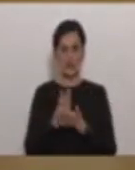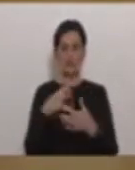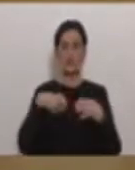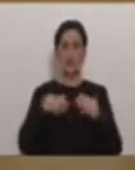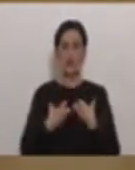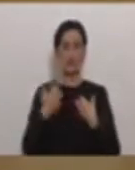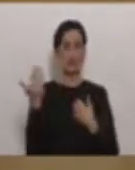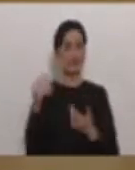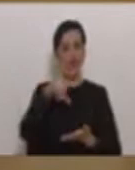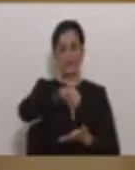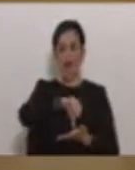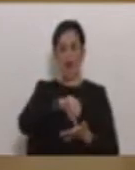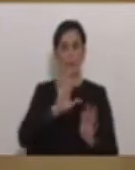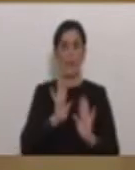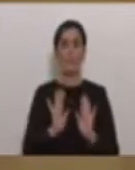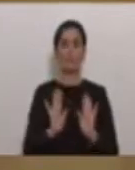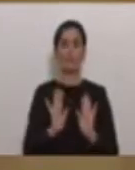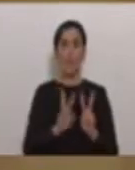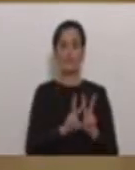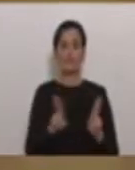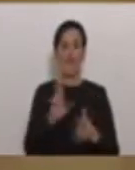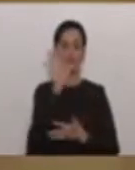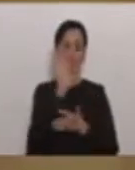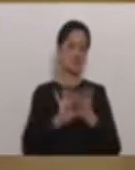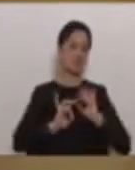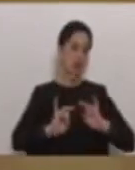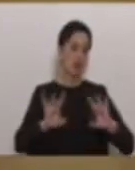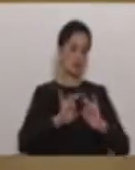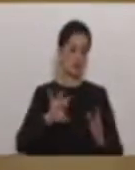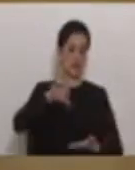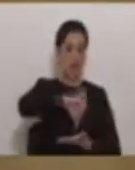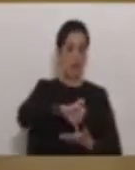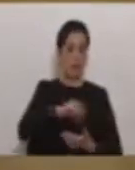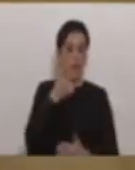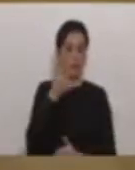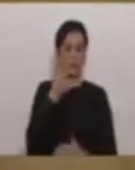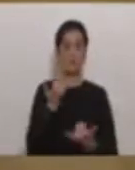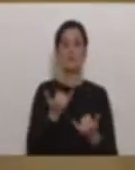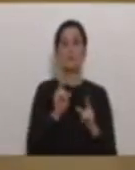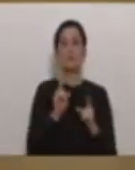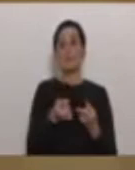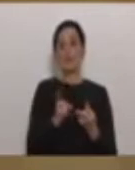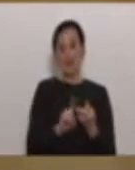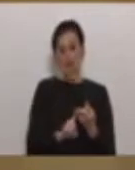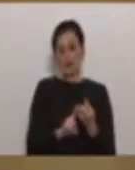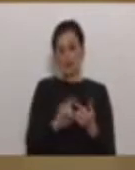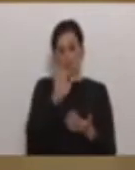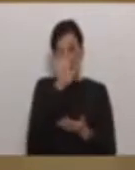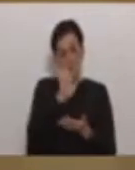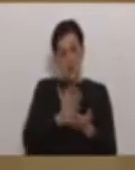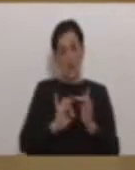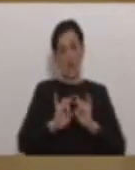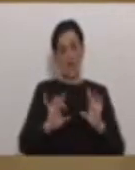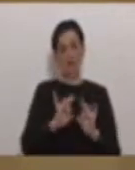რომ თქვენ არ მონაწილეობთ და მხოლოდ მსგავსი ტიპის განცხადებებით გამოდიხართ. ახლა რაც შეეხება განცხადებას,